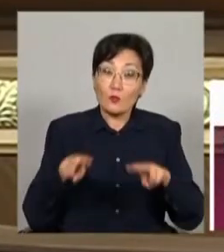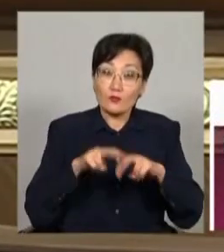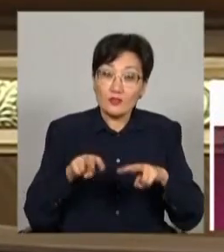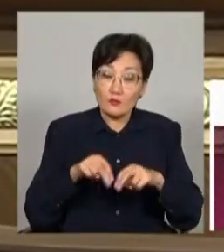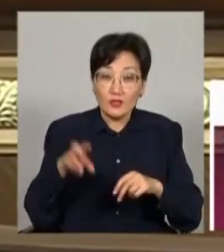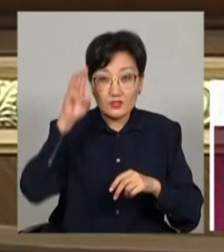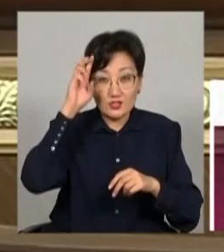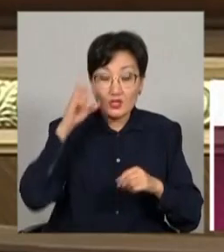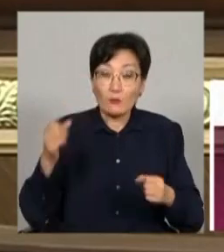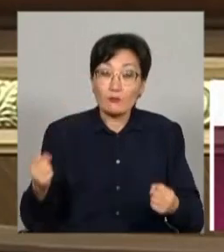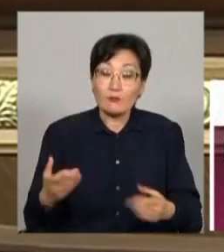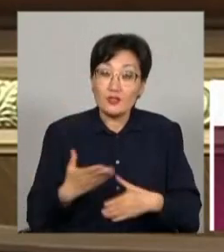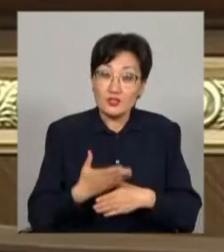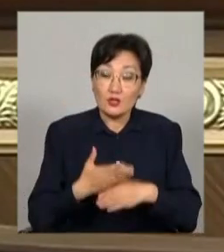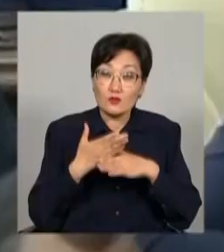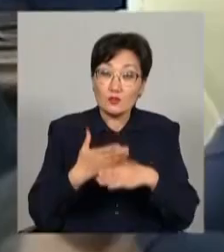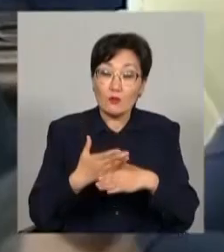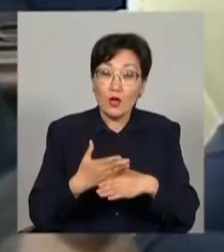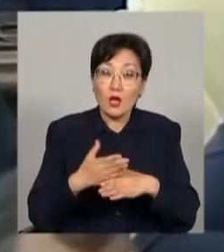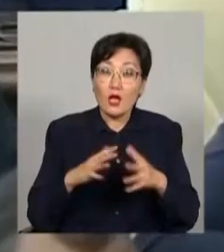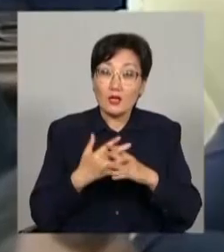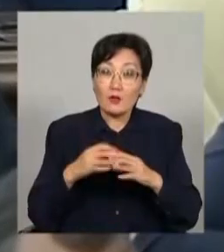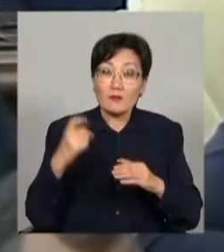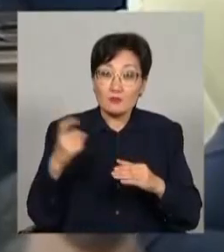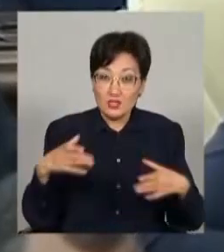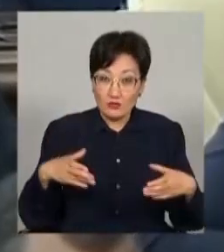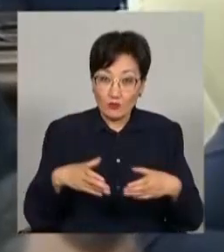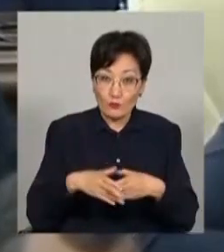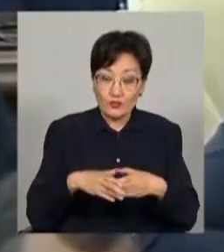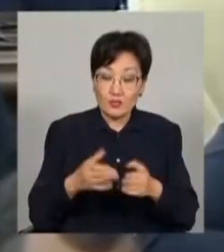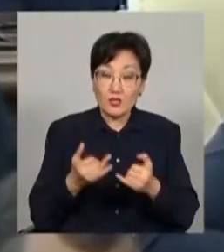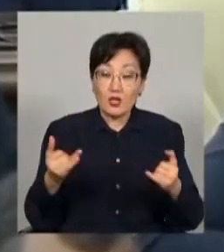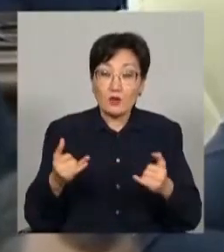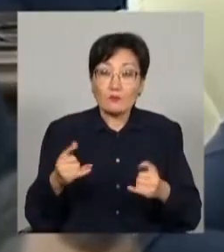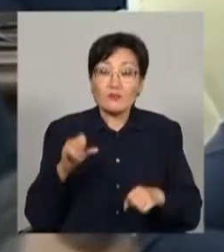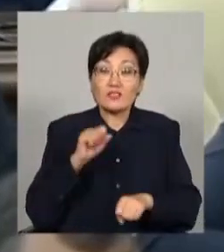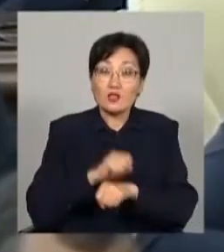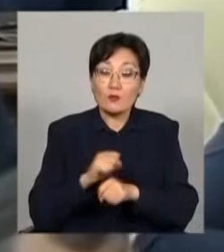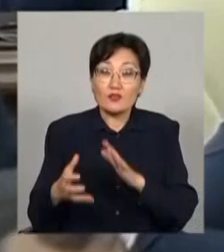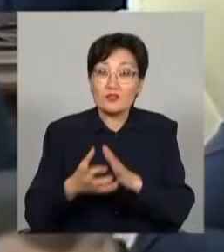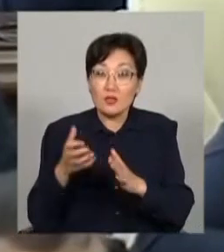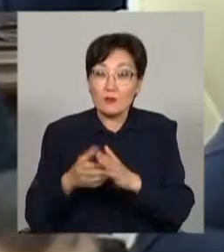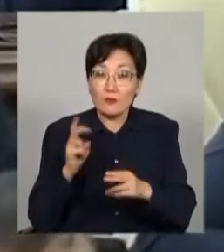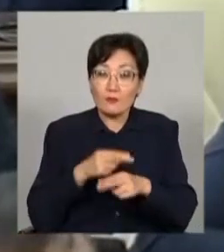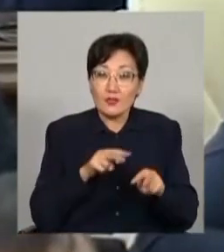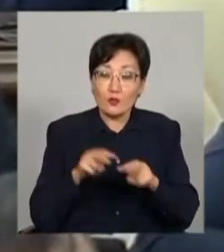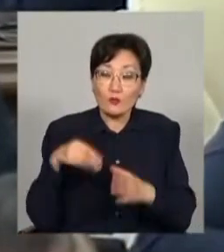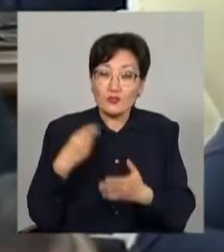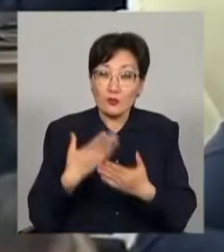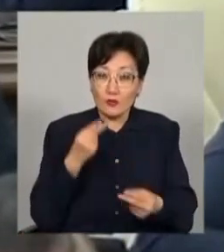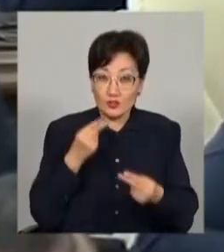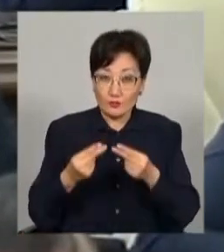государственной поддержки агропромышленного комплекса для предотвращения дефицита бесконтрольного подорожания